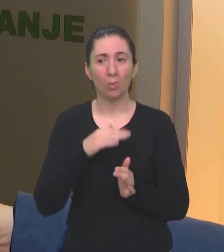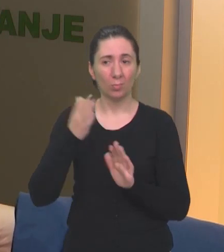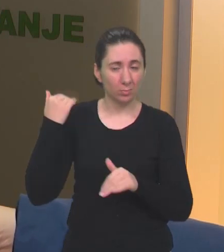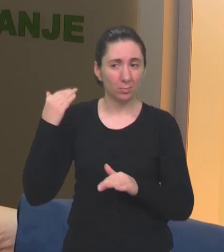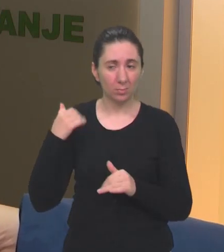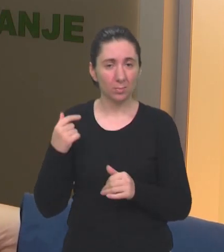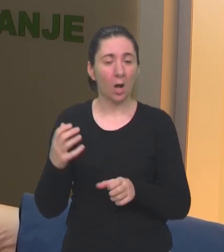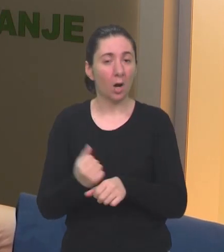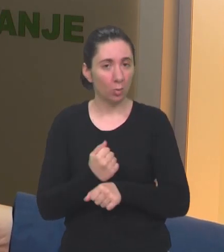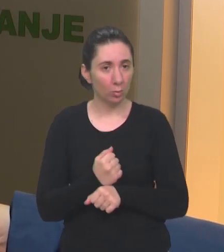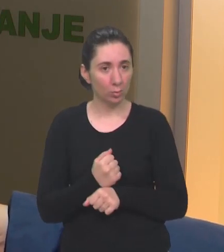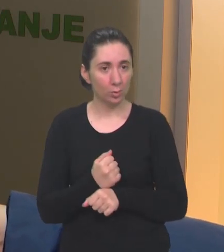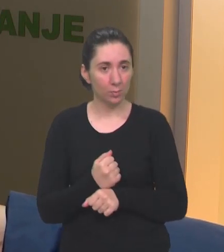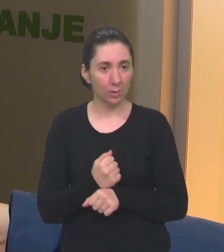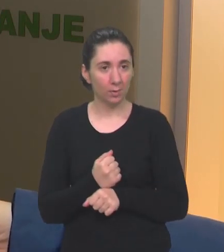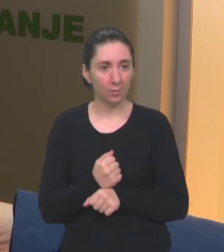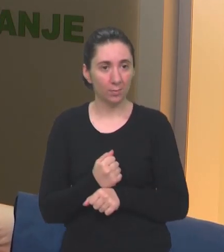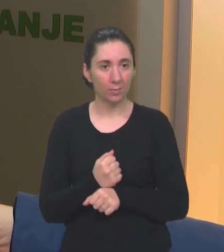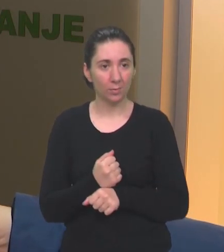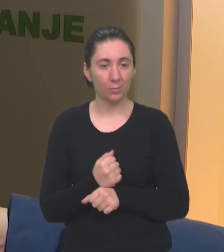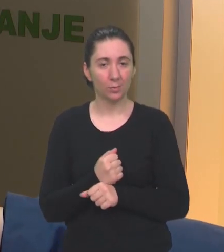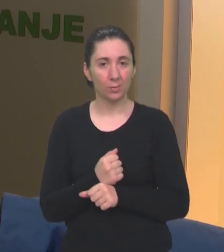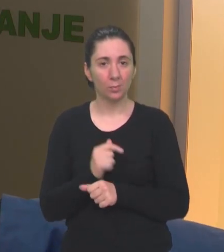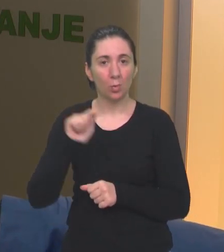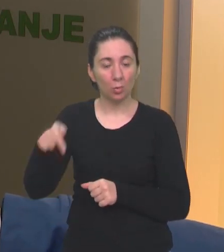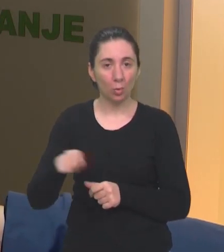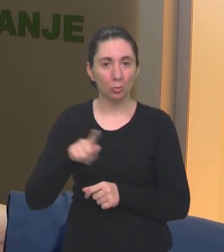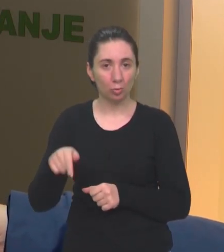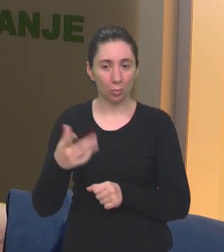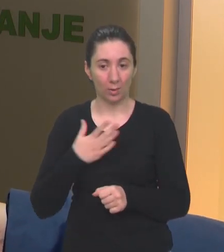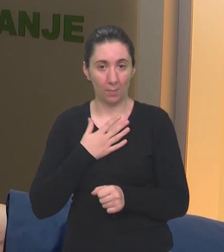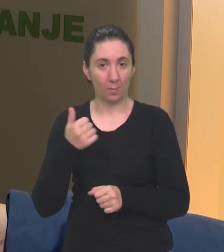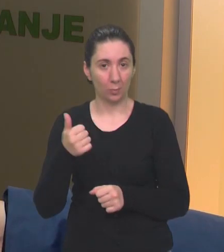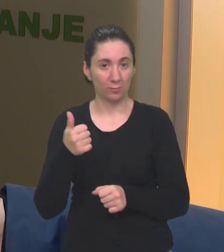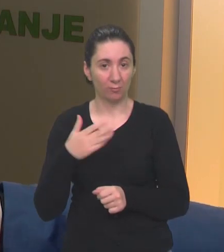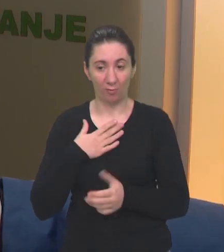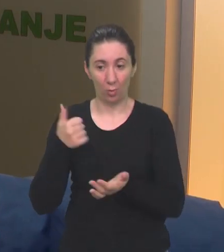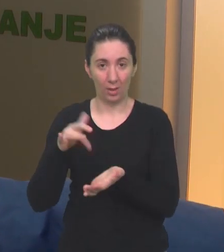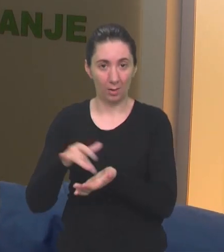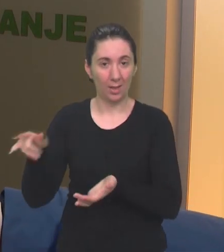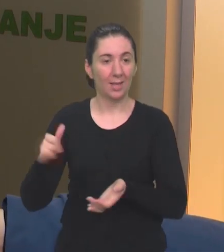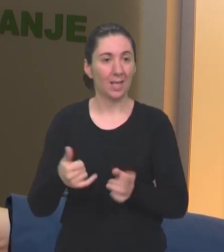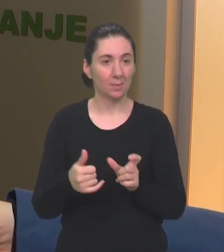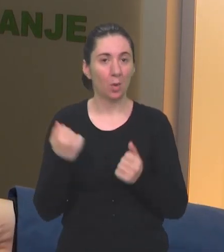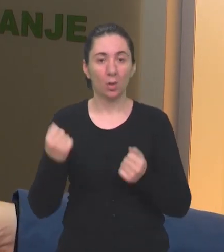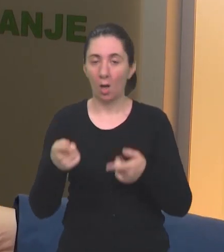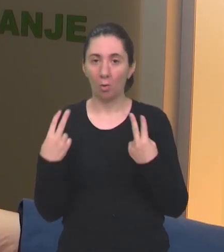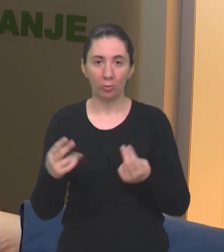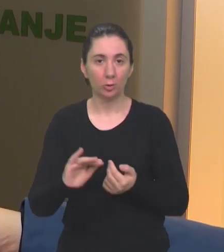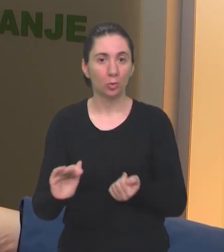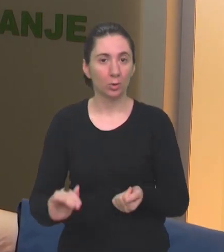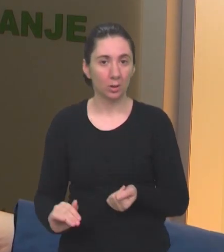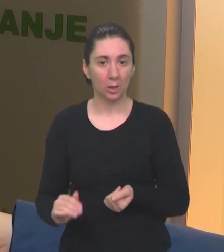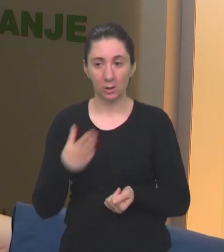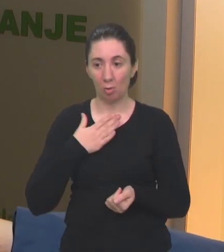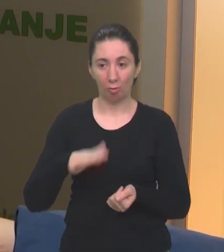davno, ali ovo smo uspjeli odnosno doći do ovoga da imamo svoju jedinicu u Jastrebarskom. Iznimno je to važno djeci